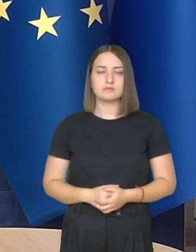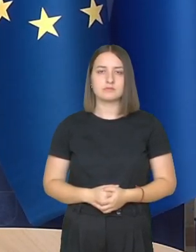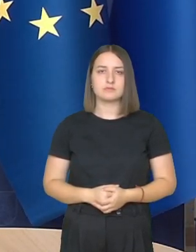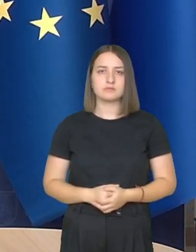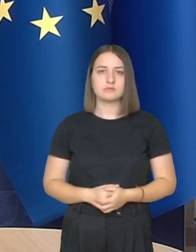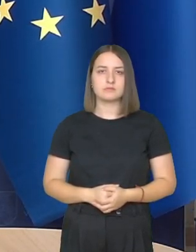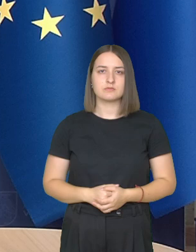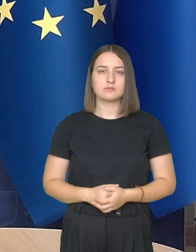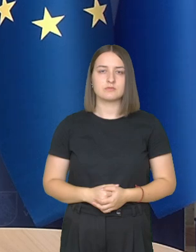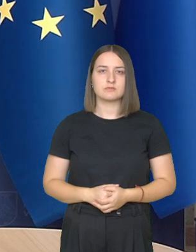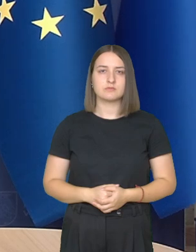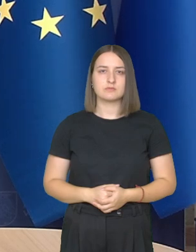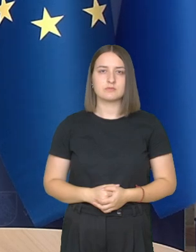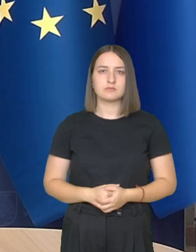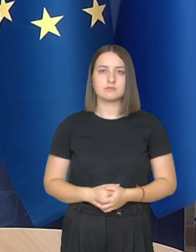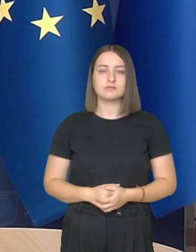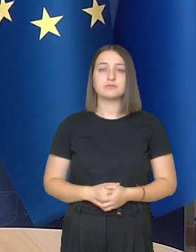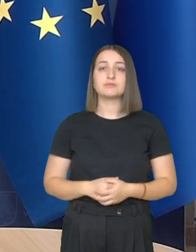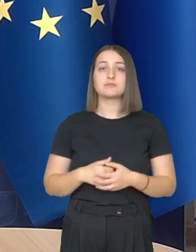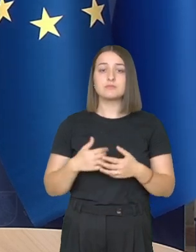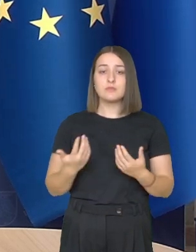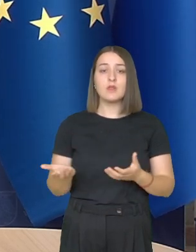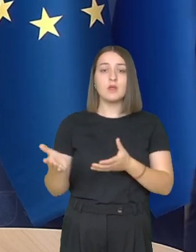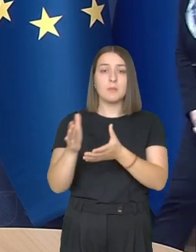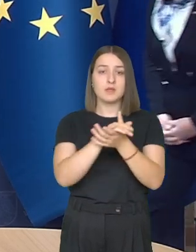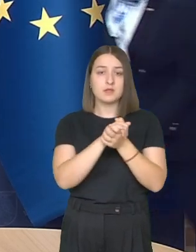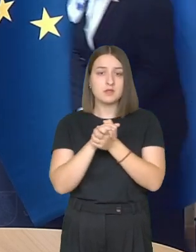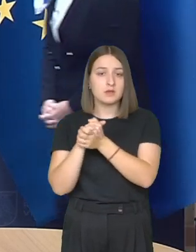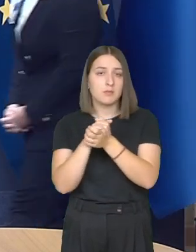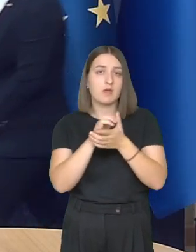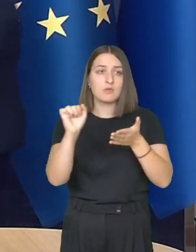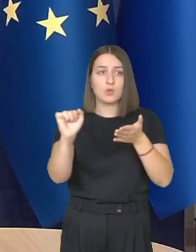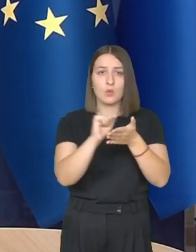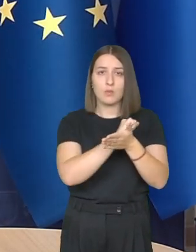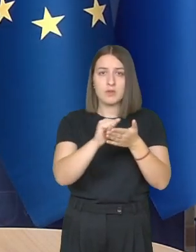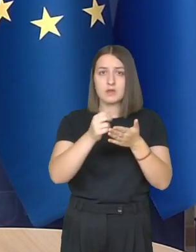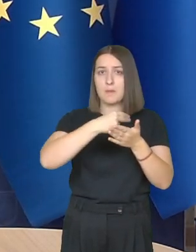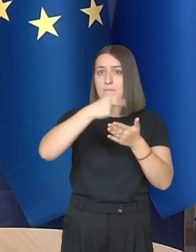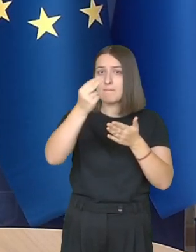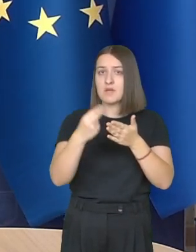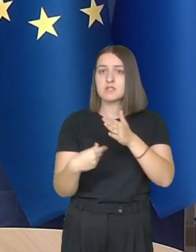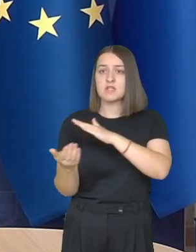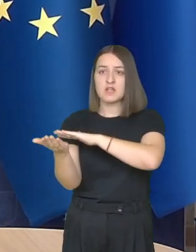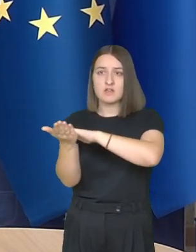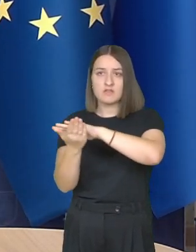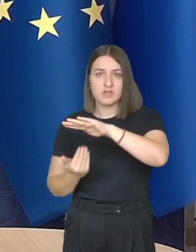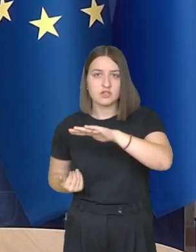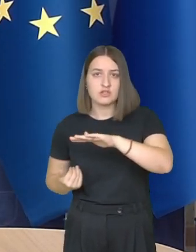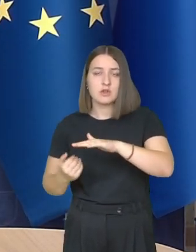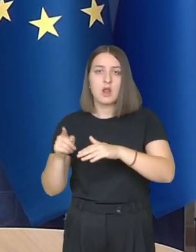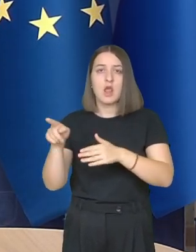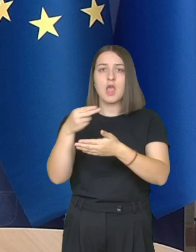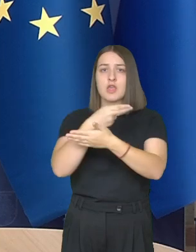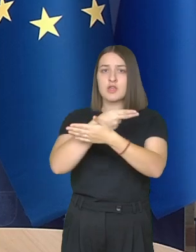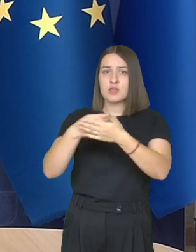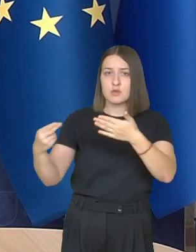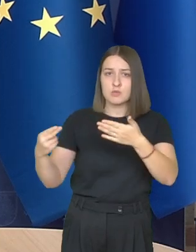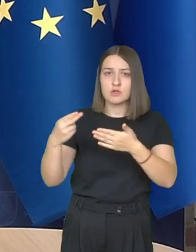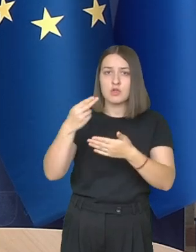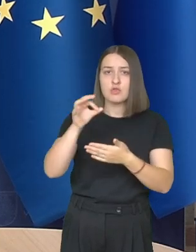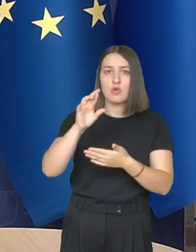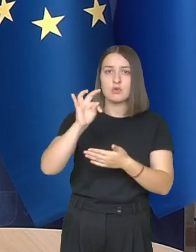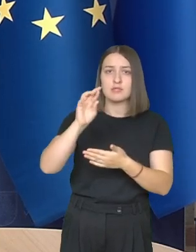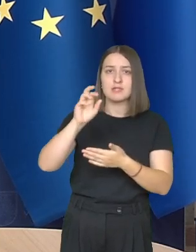ačiū bendradarbiavimo memorandumą pasirašyti kviečiame įmonės northrop gramman viceprezidentą